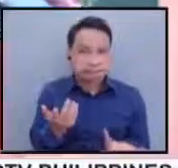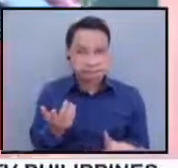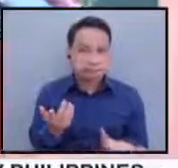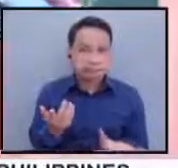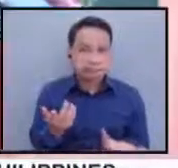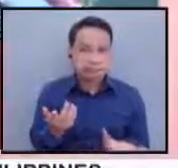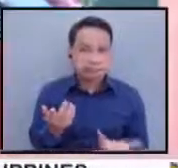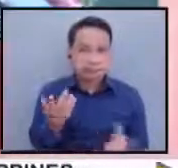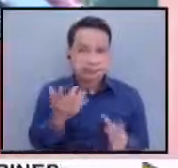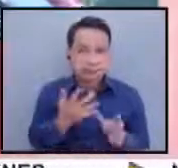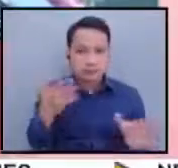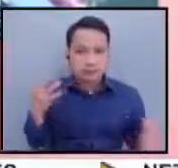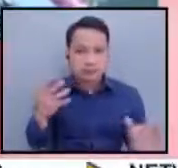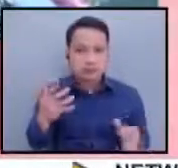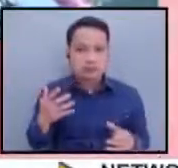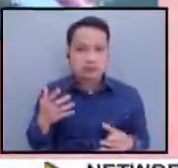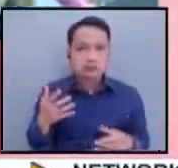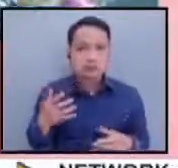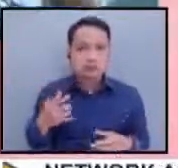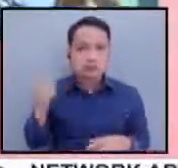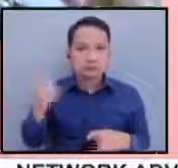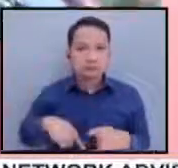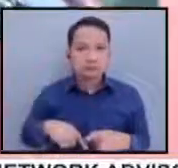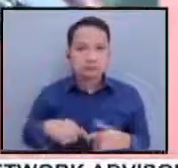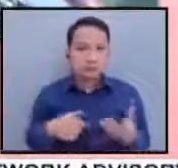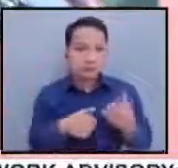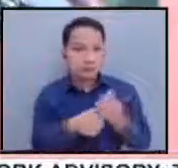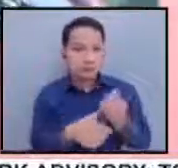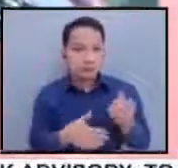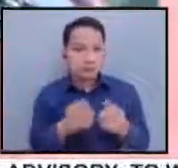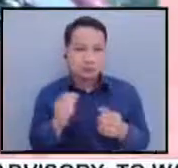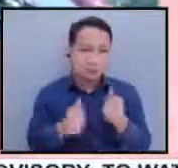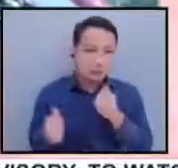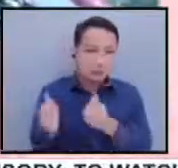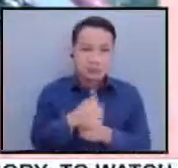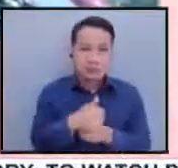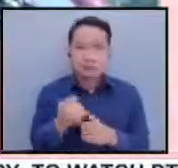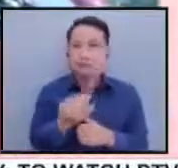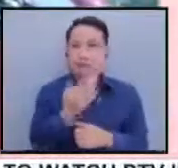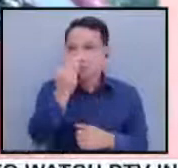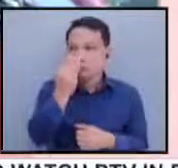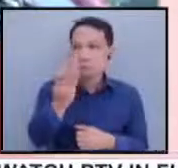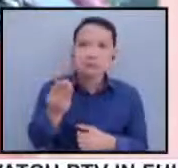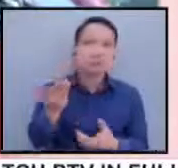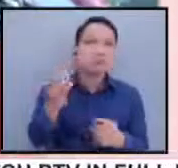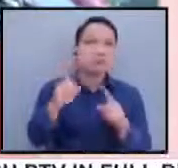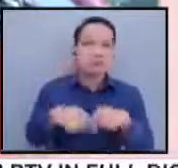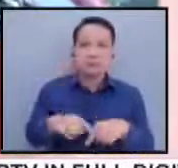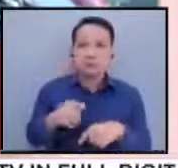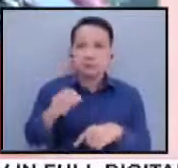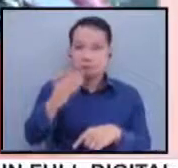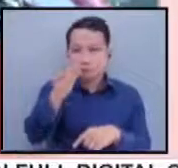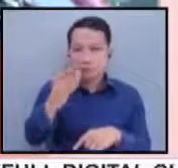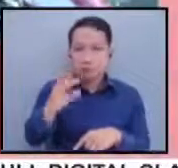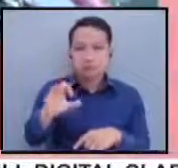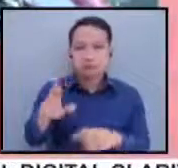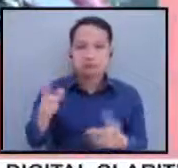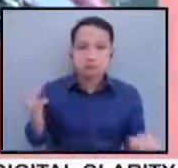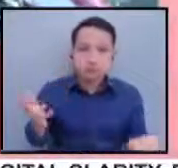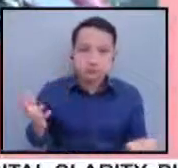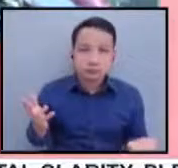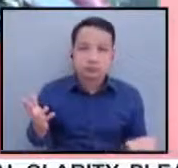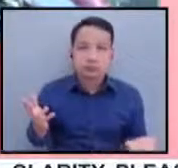Pumipila ba sila? Kung hindi talaga sila makasingit, halimbawa, o ilan lang dyan ng toilet, saan sila ngayon